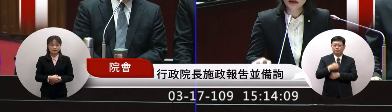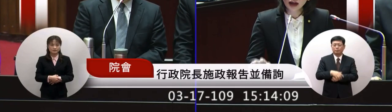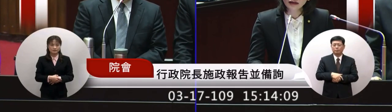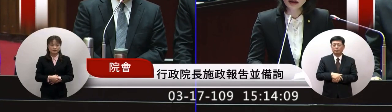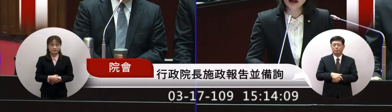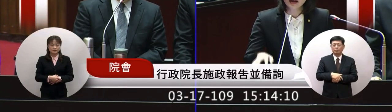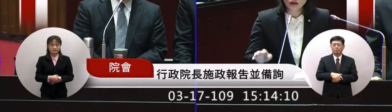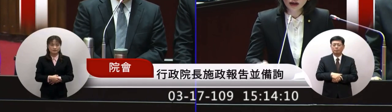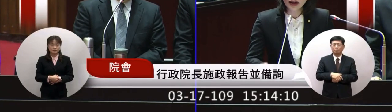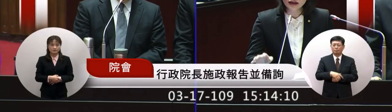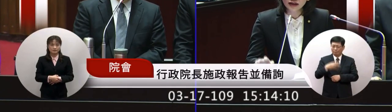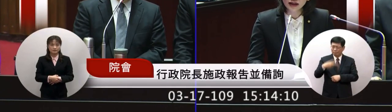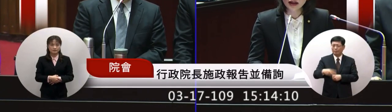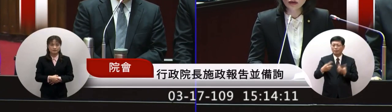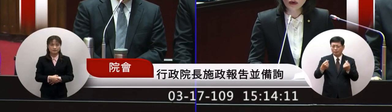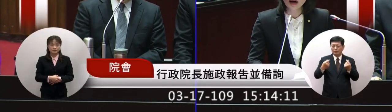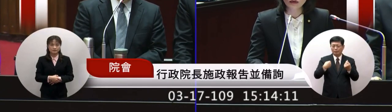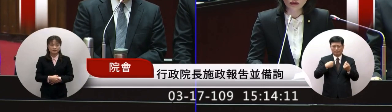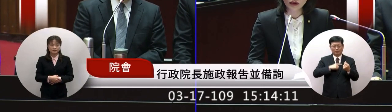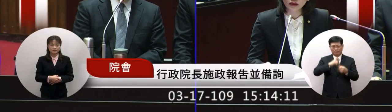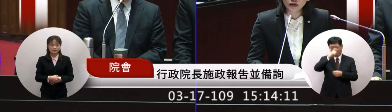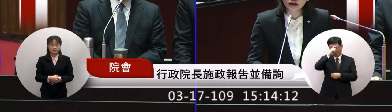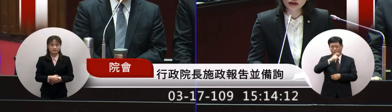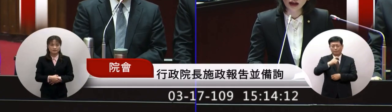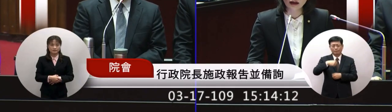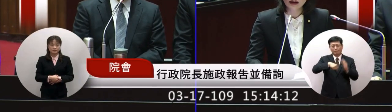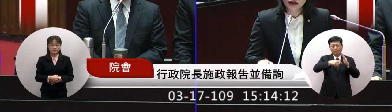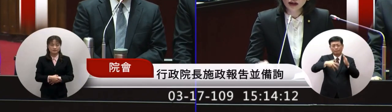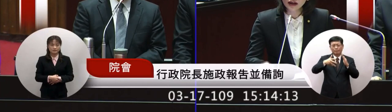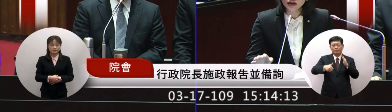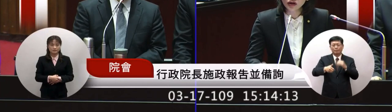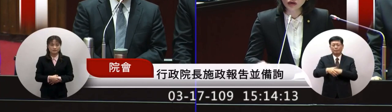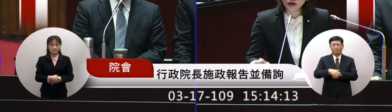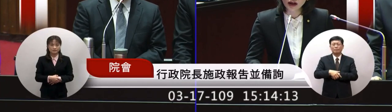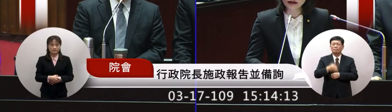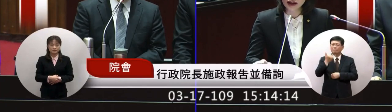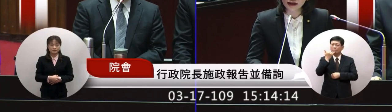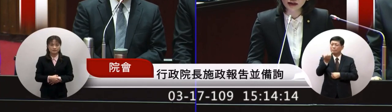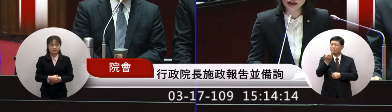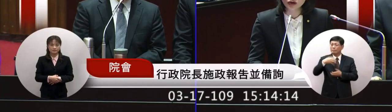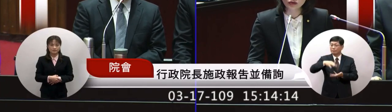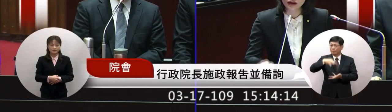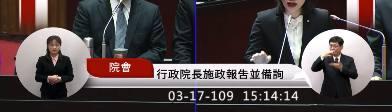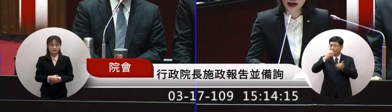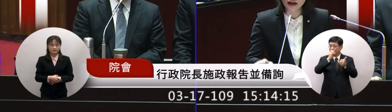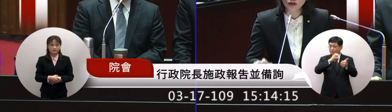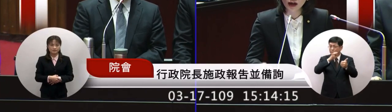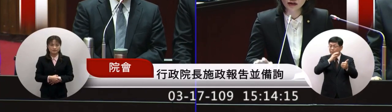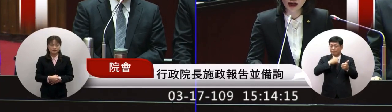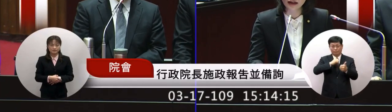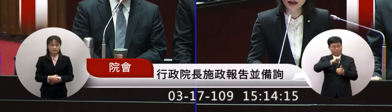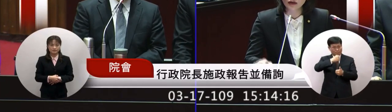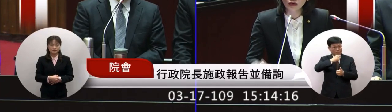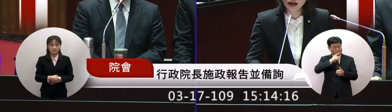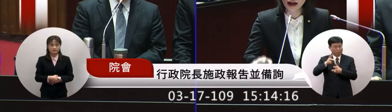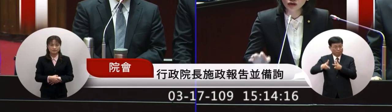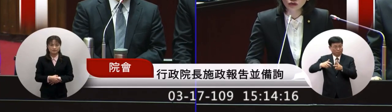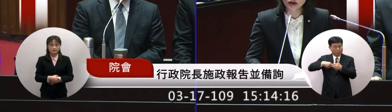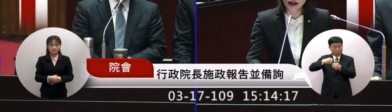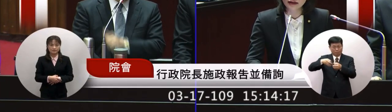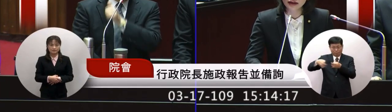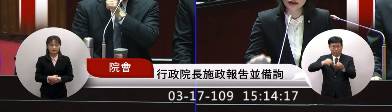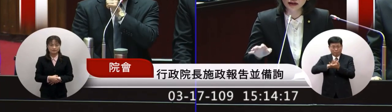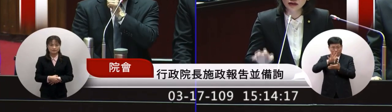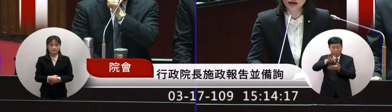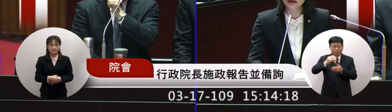哦。当然，我也希望我们院长哦，可以就我刚才提出的台湾产业未来